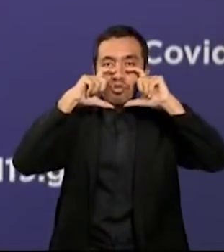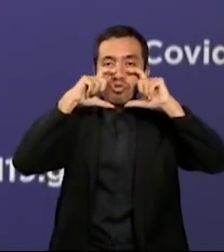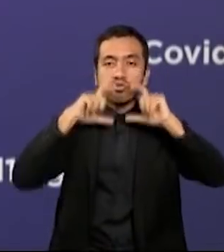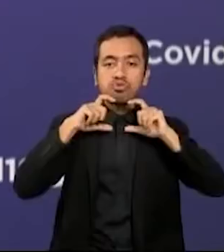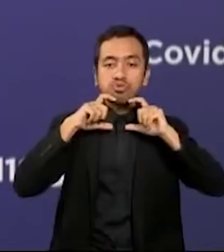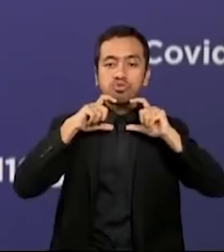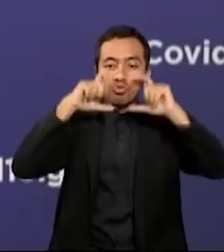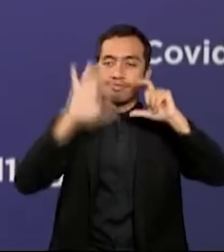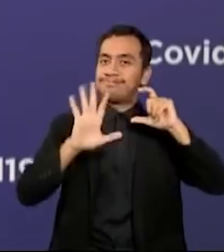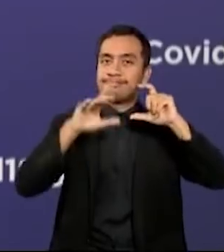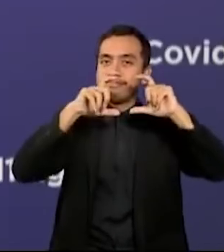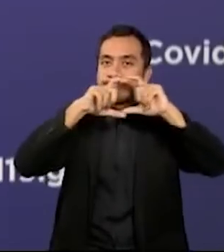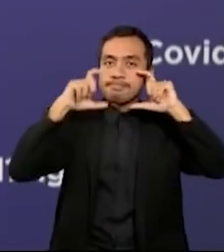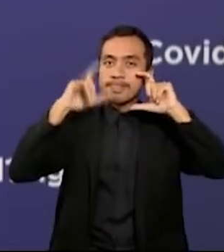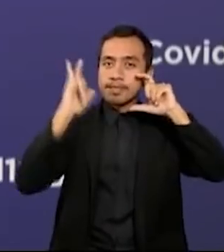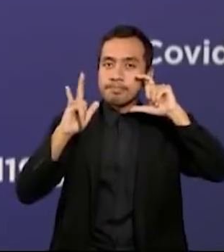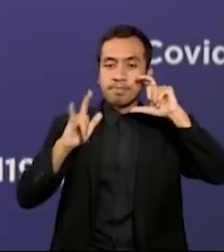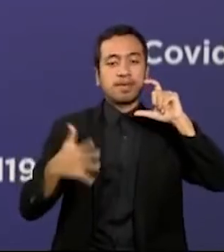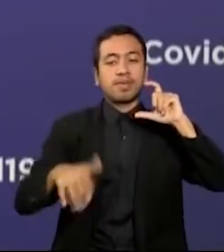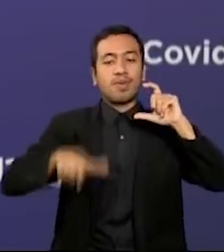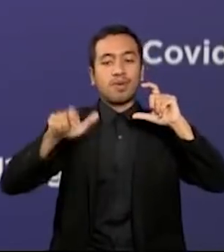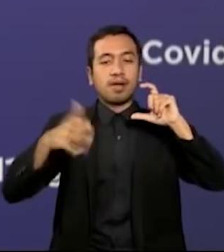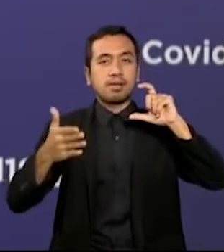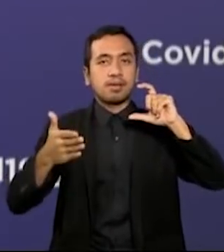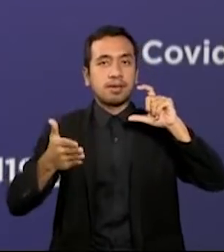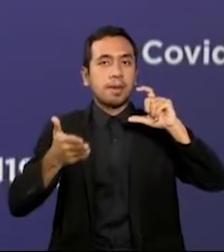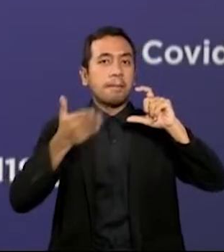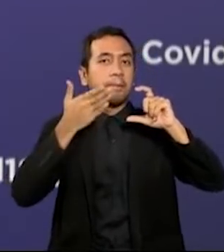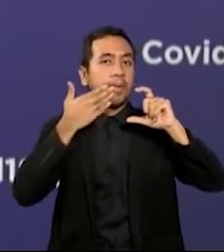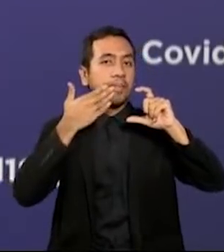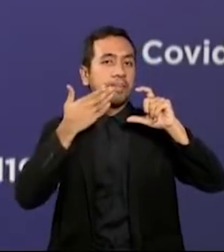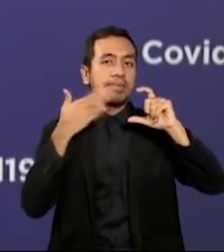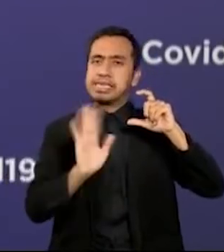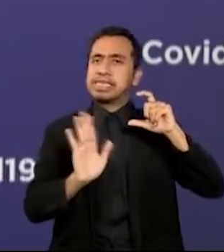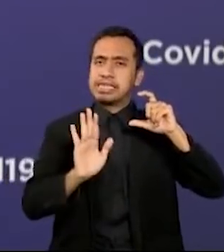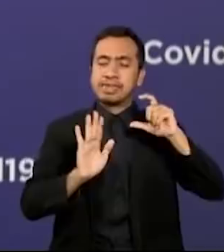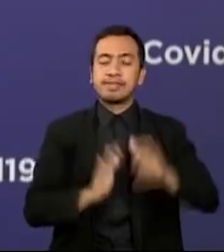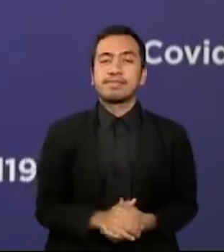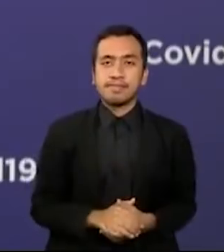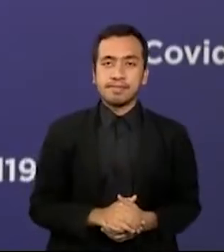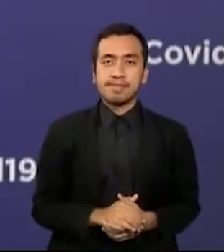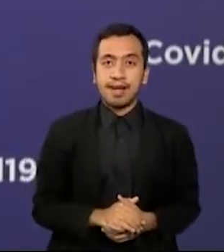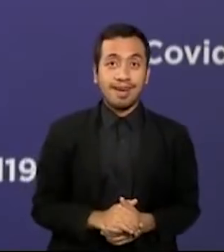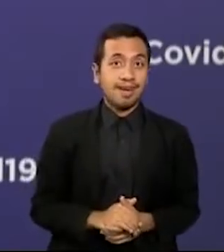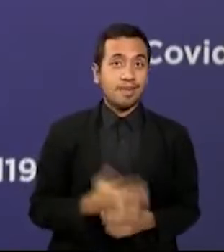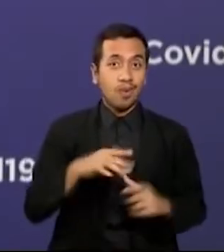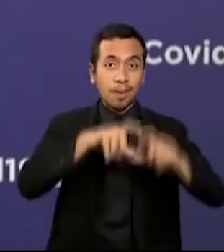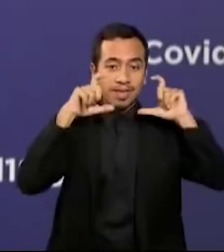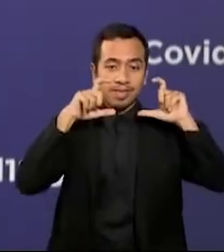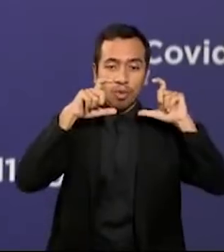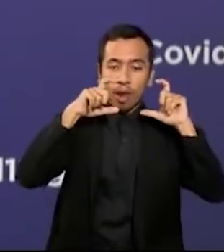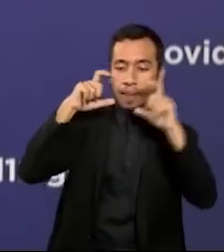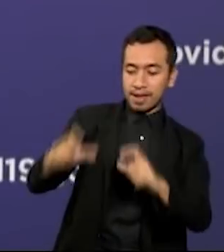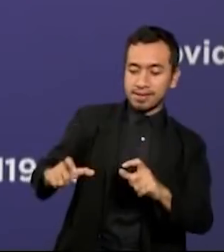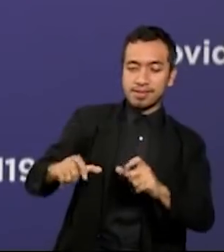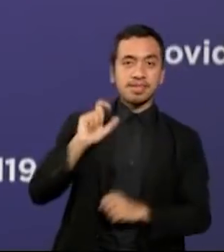dengan tidak menyentuh bagian depan masker setelah digunakan beberapa saat. Untuk melepasnya, masker